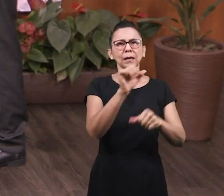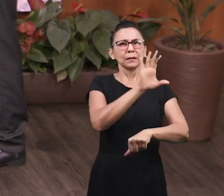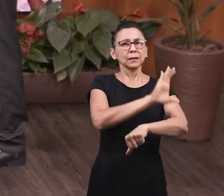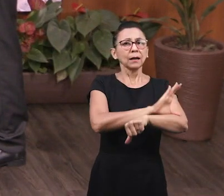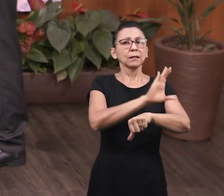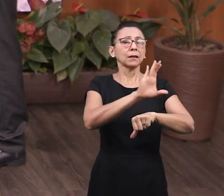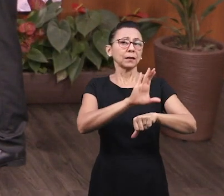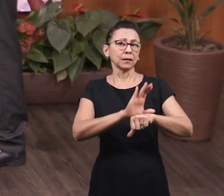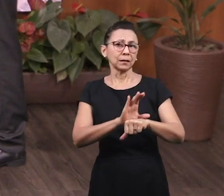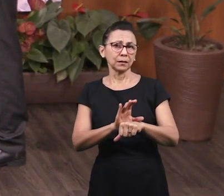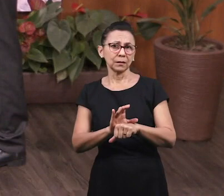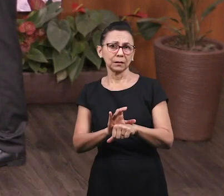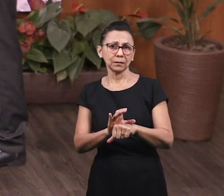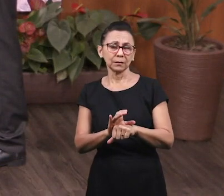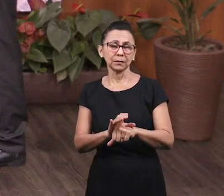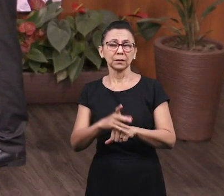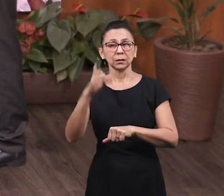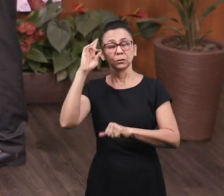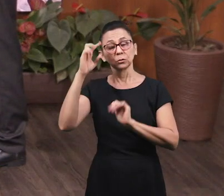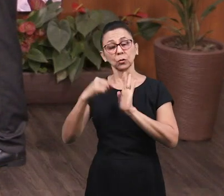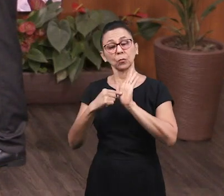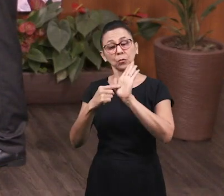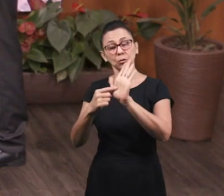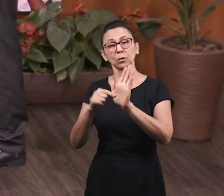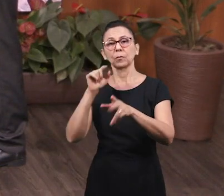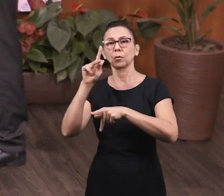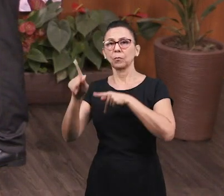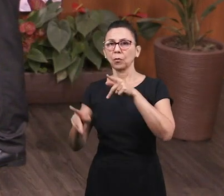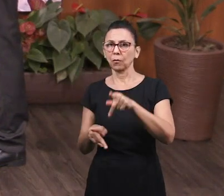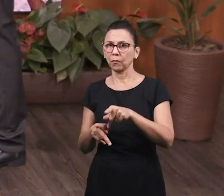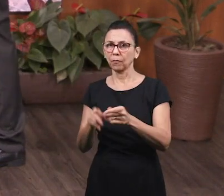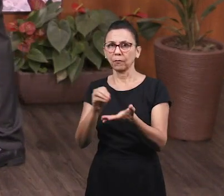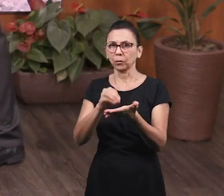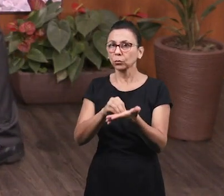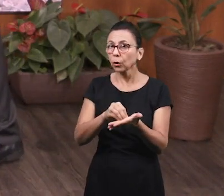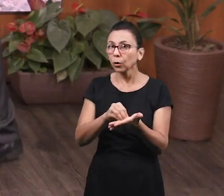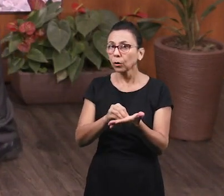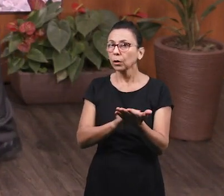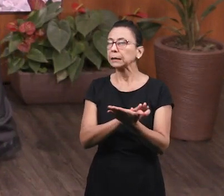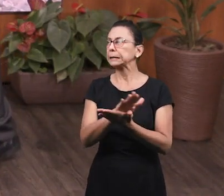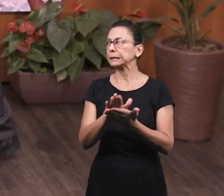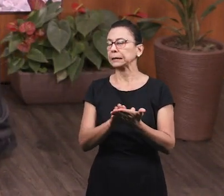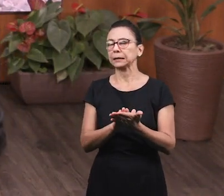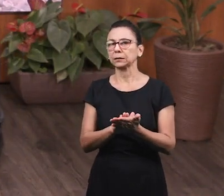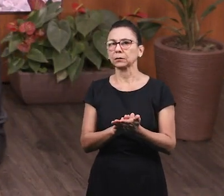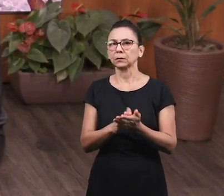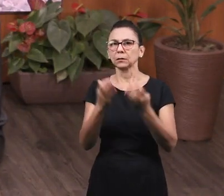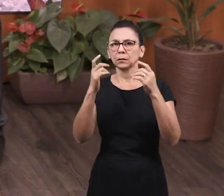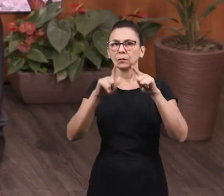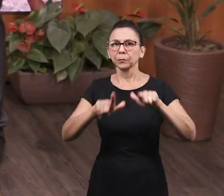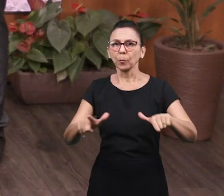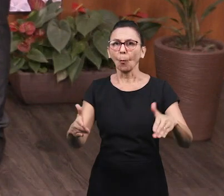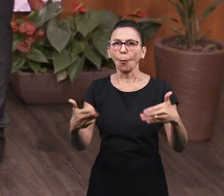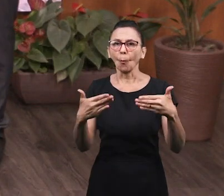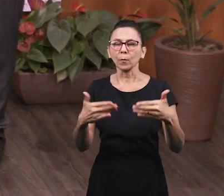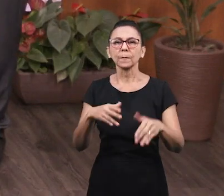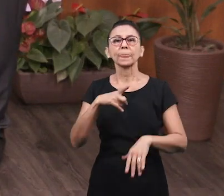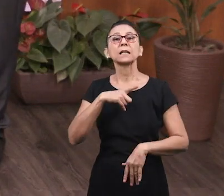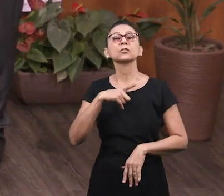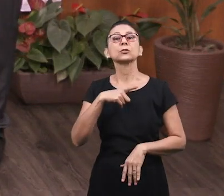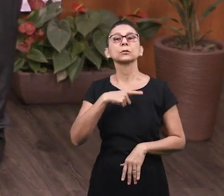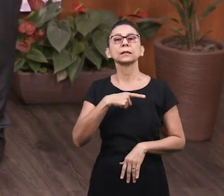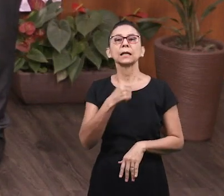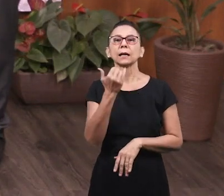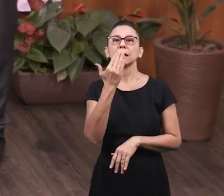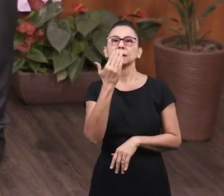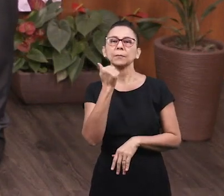marche, Dieu a révélé à ce peuple qu'il était un Dieu qui allait pourvoir toutes choses. Rien ne manquait. Dans le